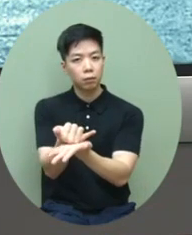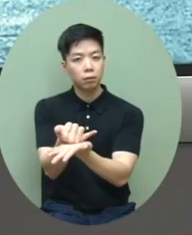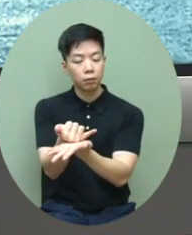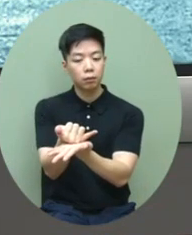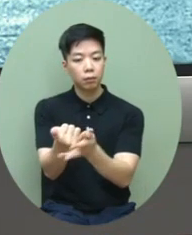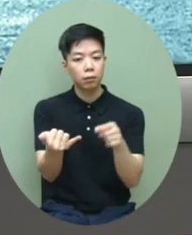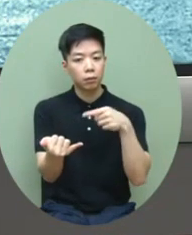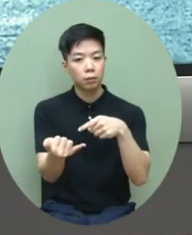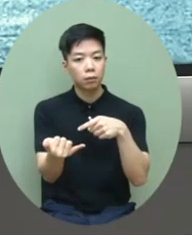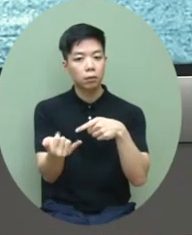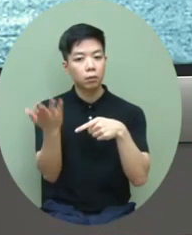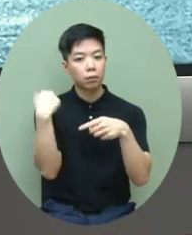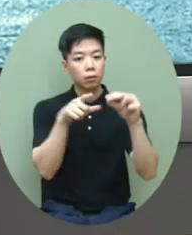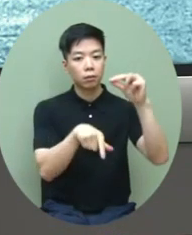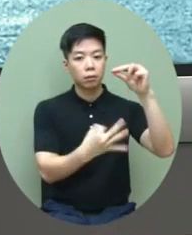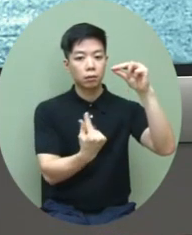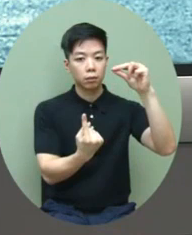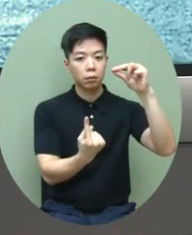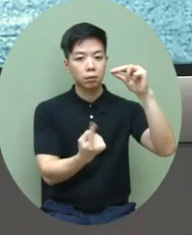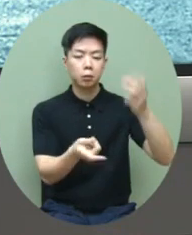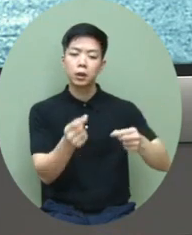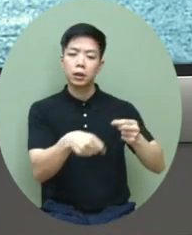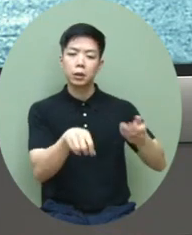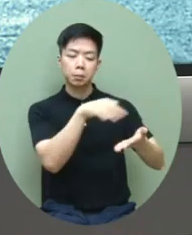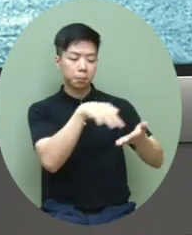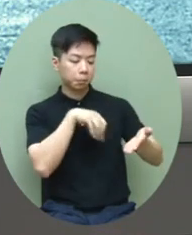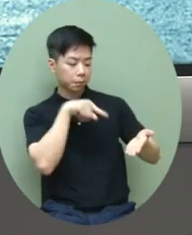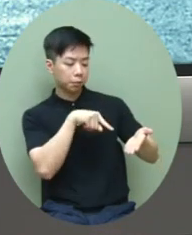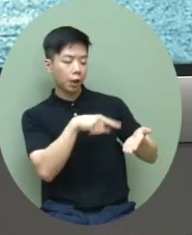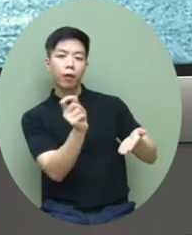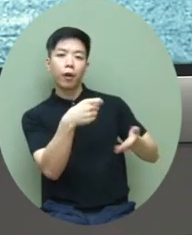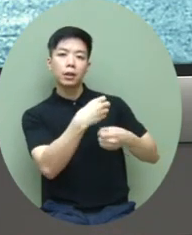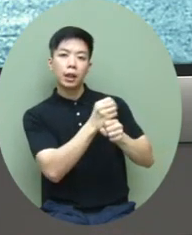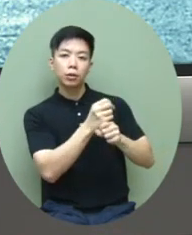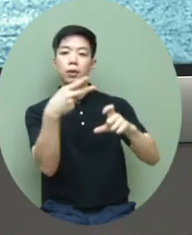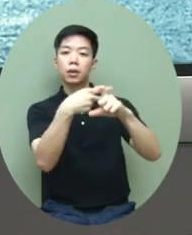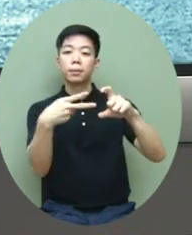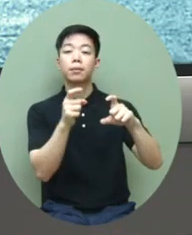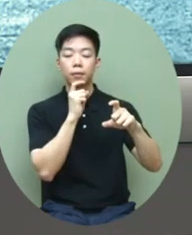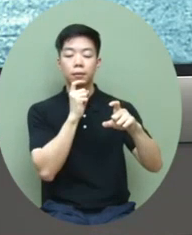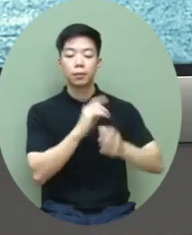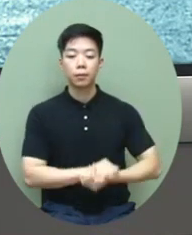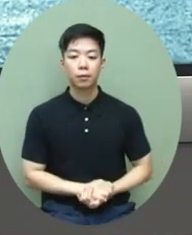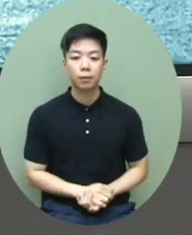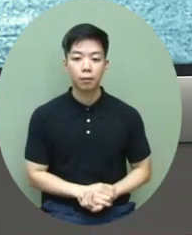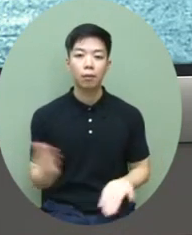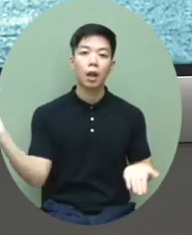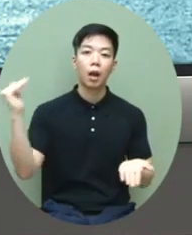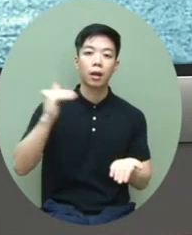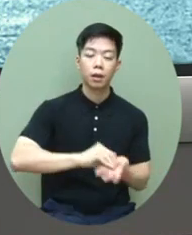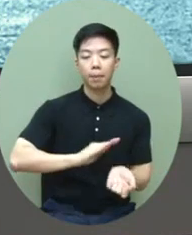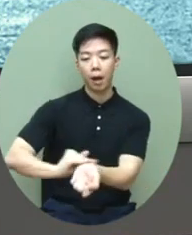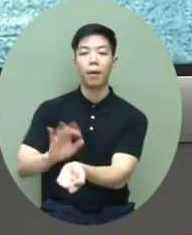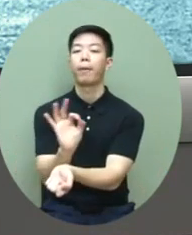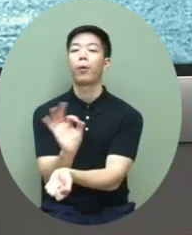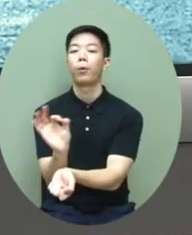她31號呢，這裡就寫她是應該快速測試陽性的，她就一直都沒有看醫生，直